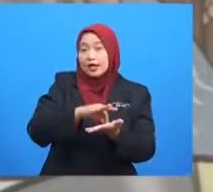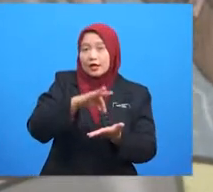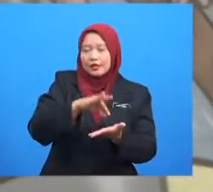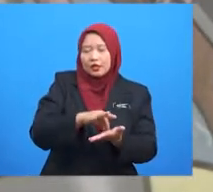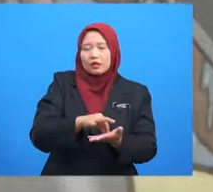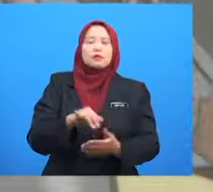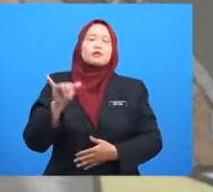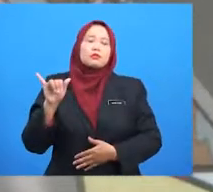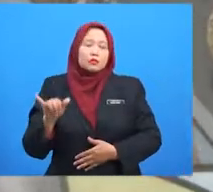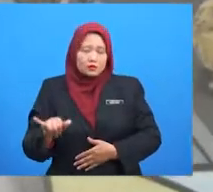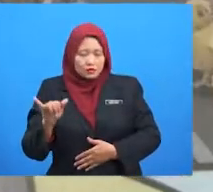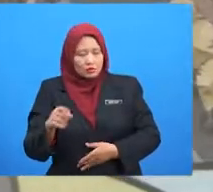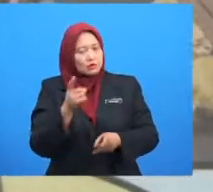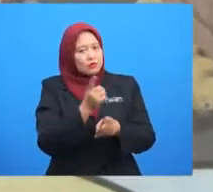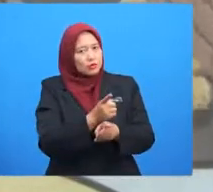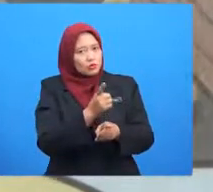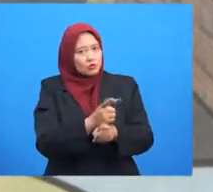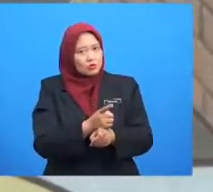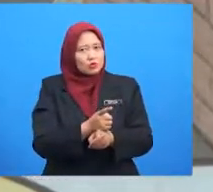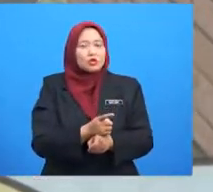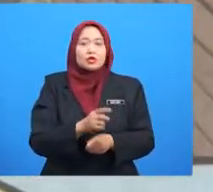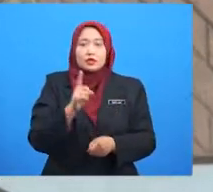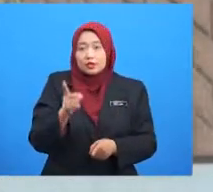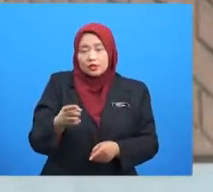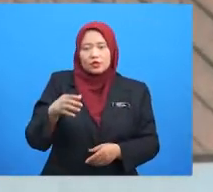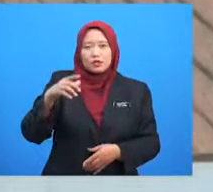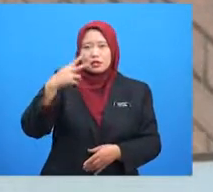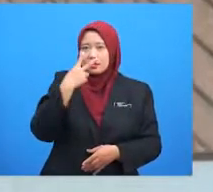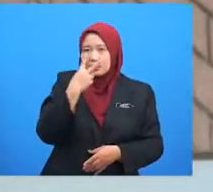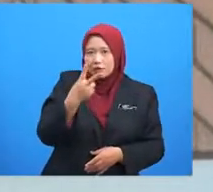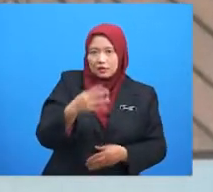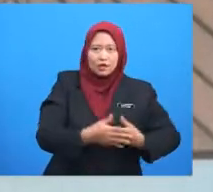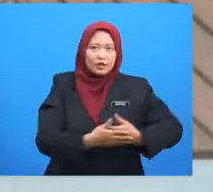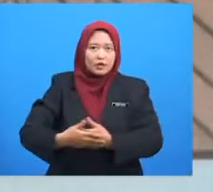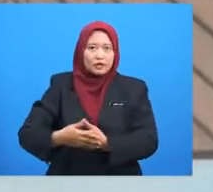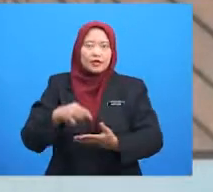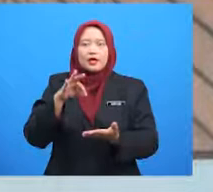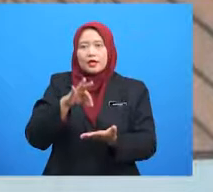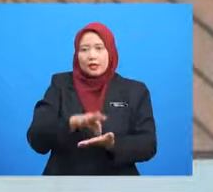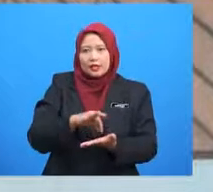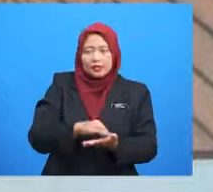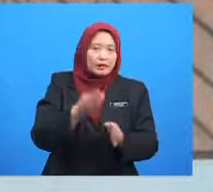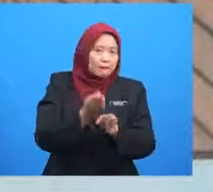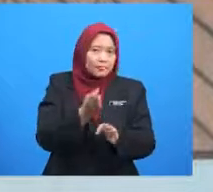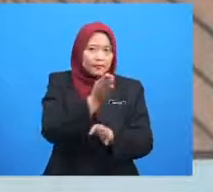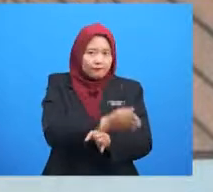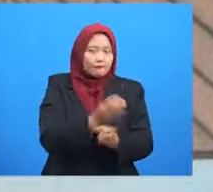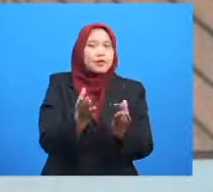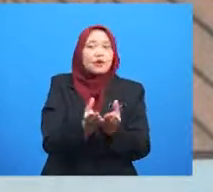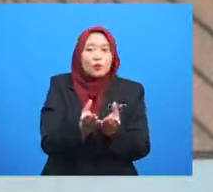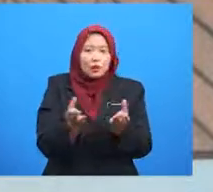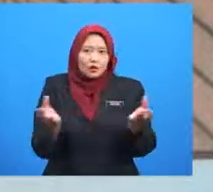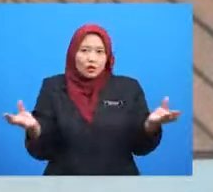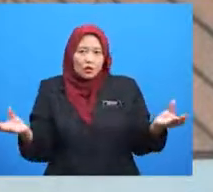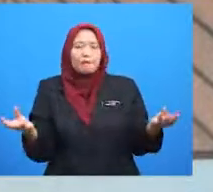Ya, betul. Ahmad terlihat anak-anak ayam itu di tepi longkang seolah sedang meminta pertolongan.